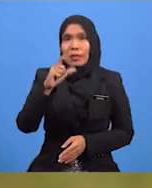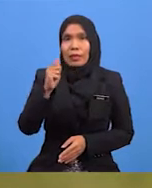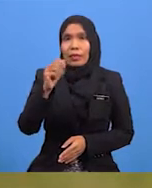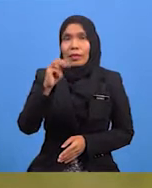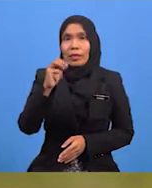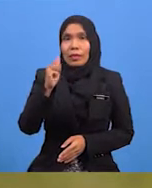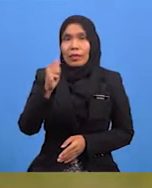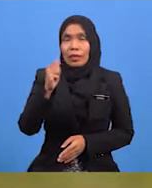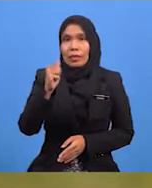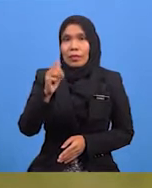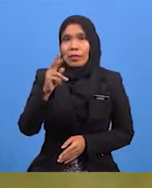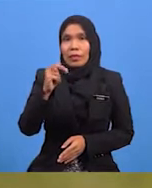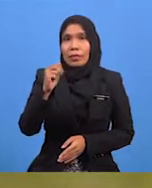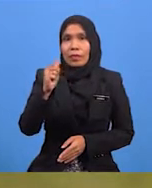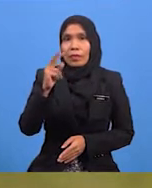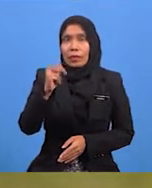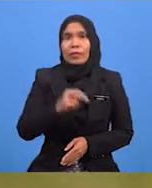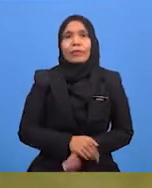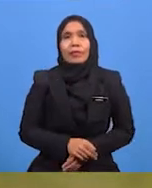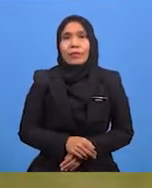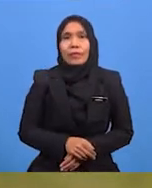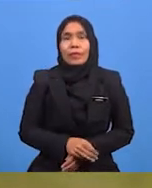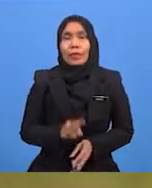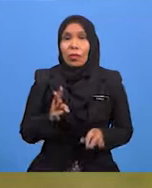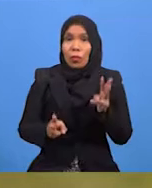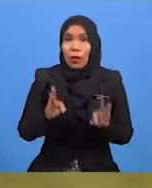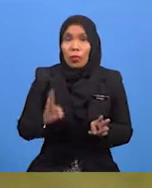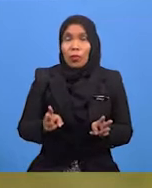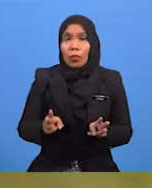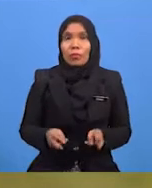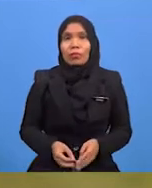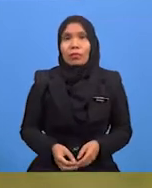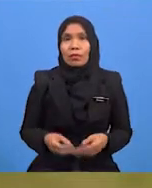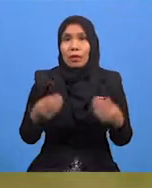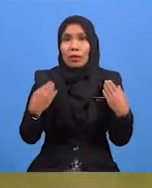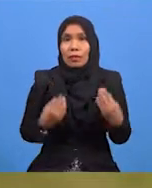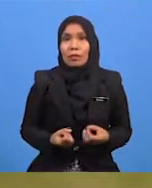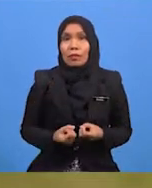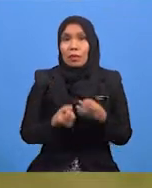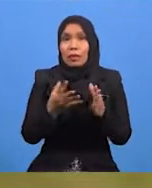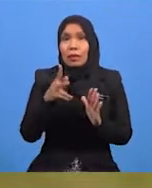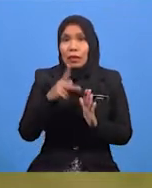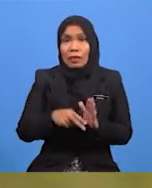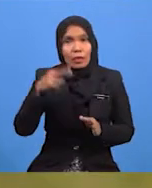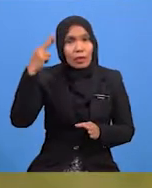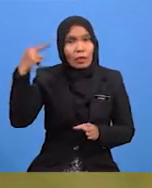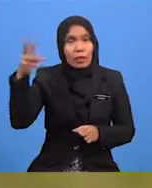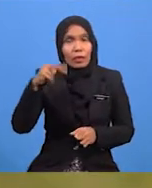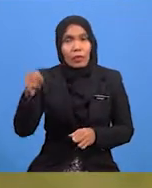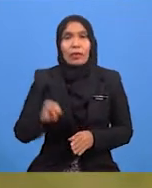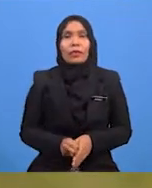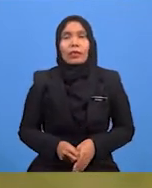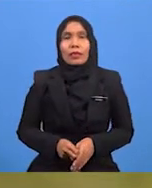dalam dadanya. Hal ini demikian kerana penyajak mahu melatih anaknya